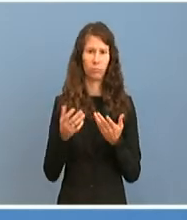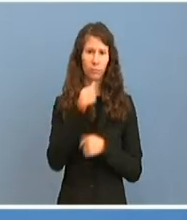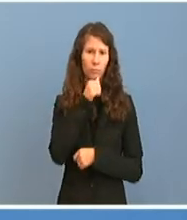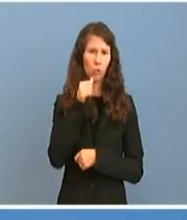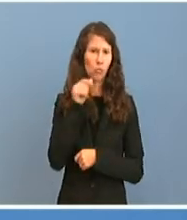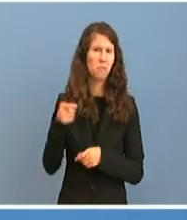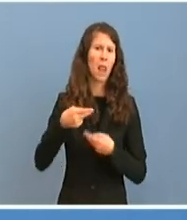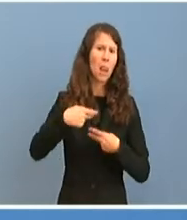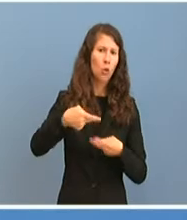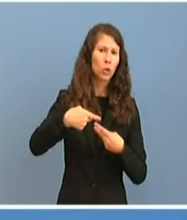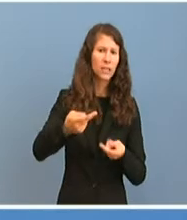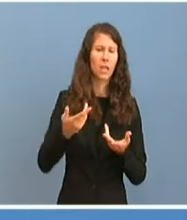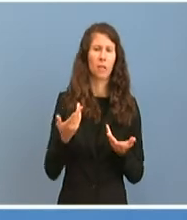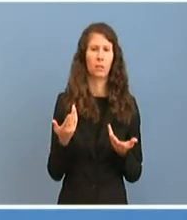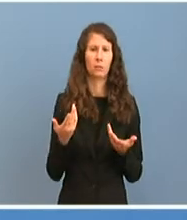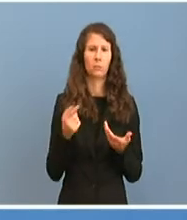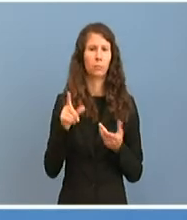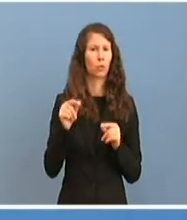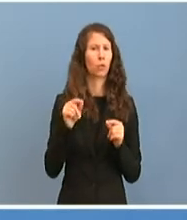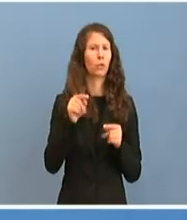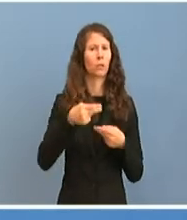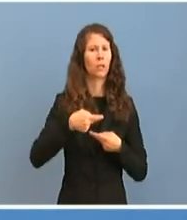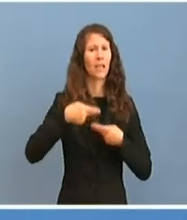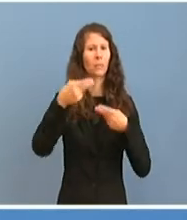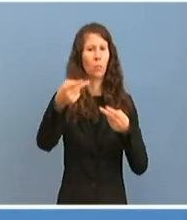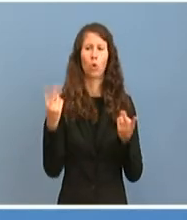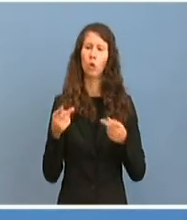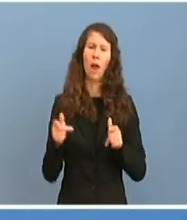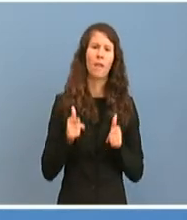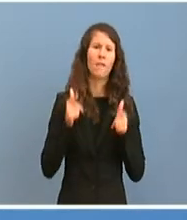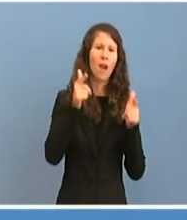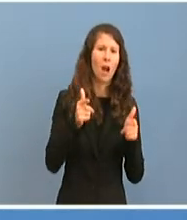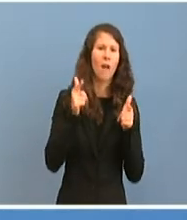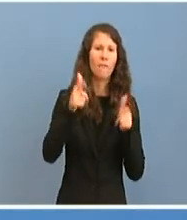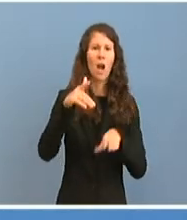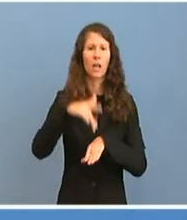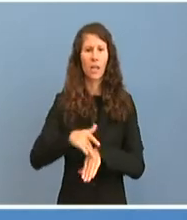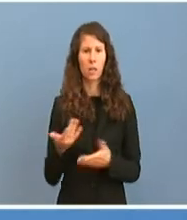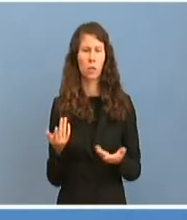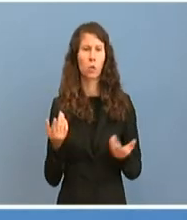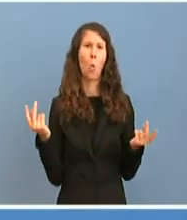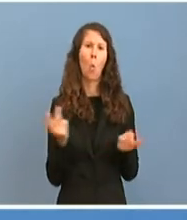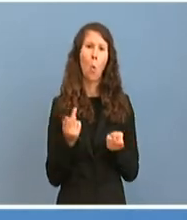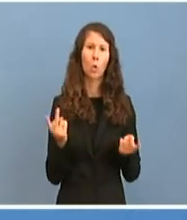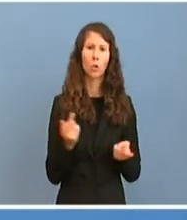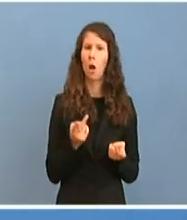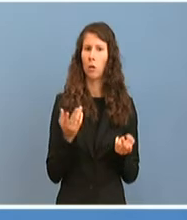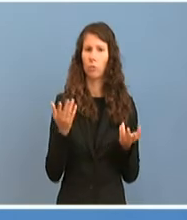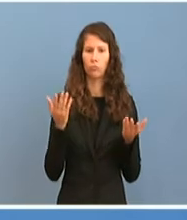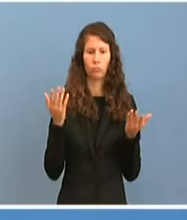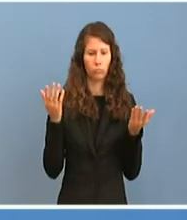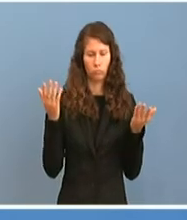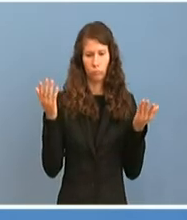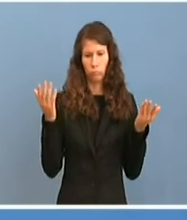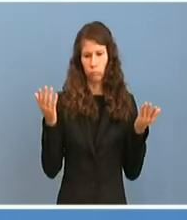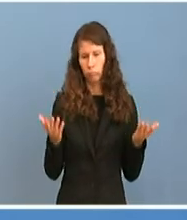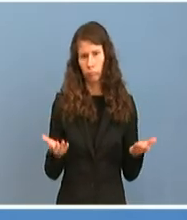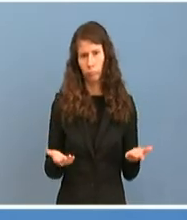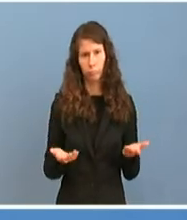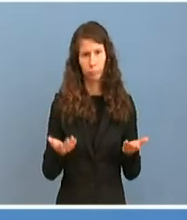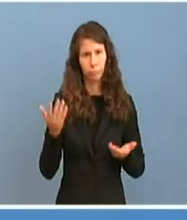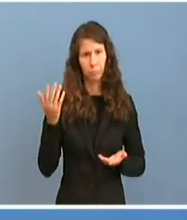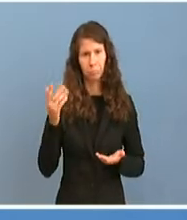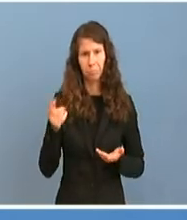logistisches Personal, das mit Transporten bereitsteht, Fahrer, Fahrerinnen oder eben einfach, sag ich